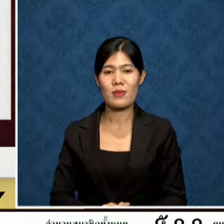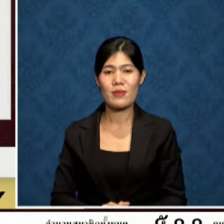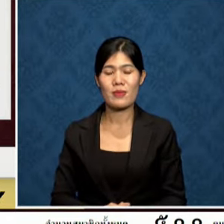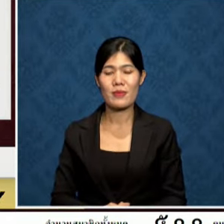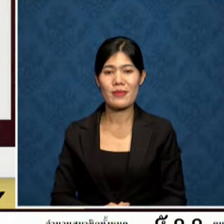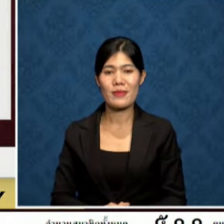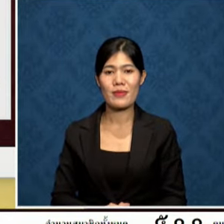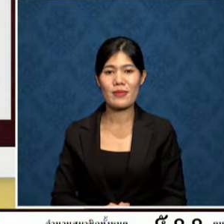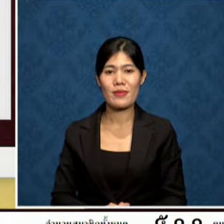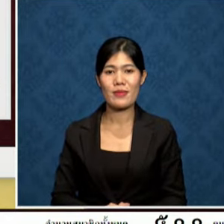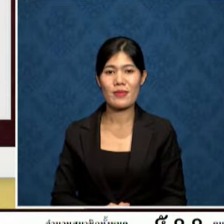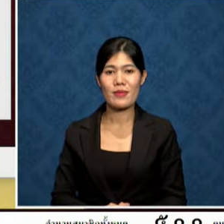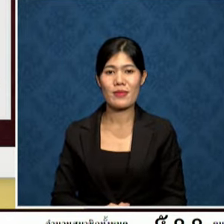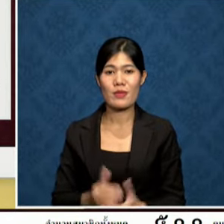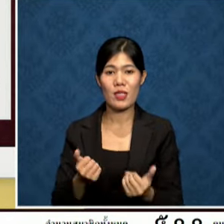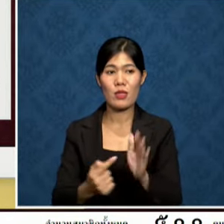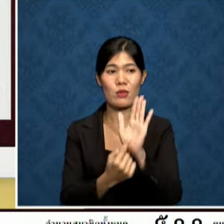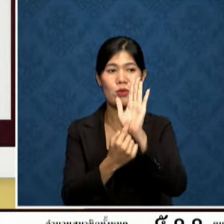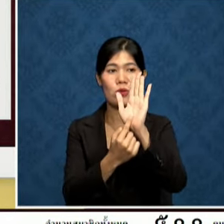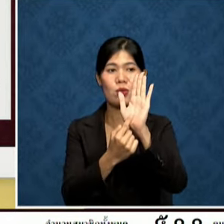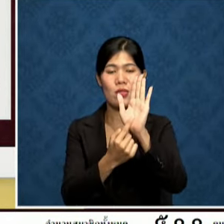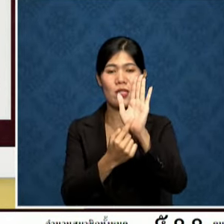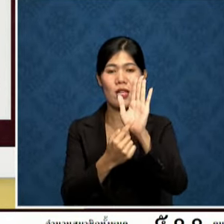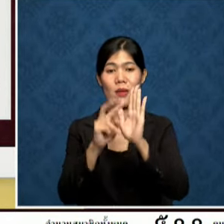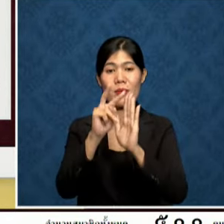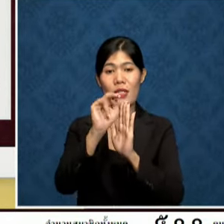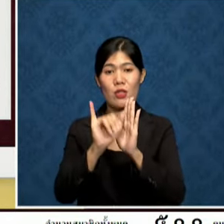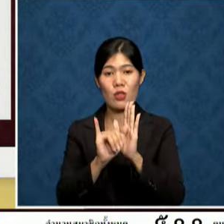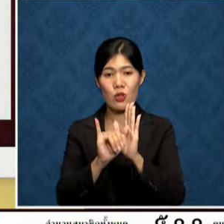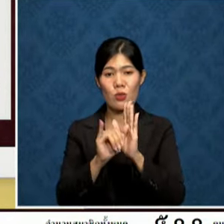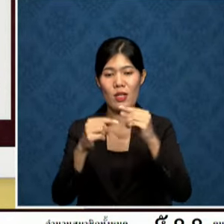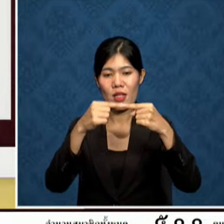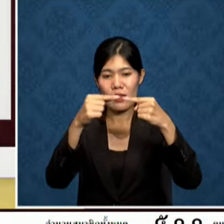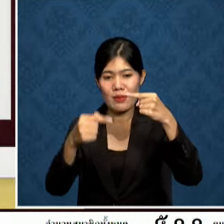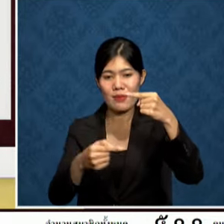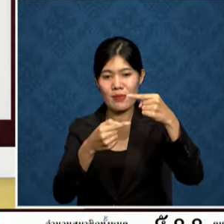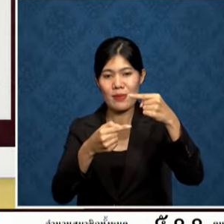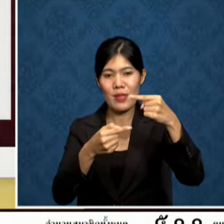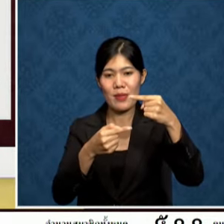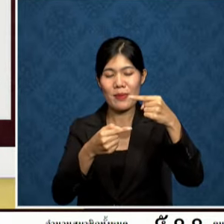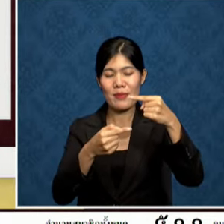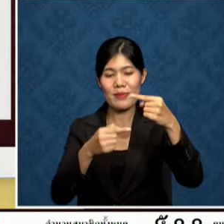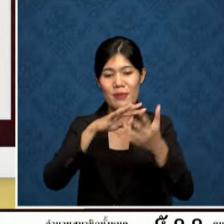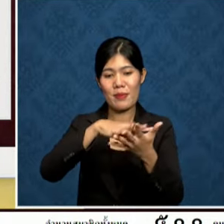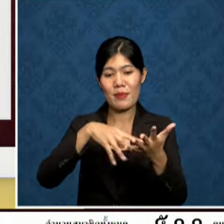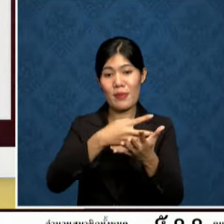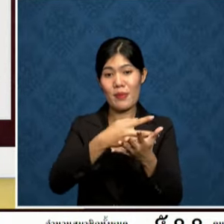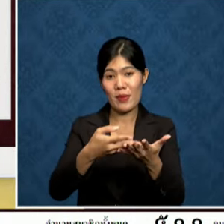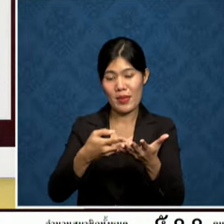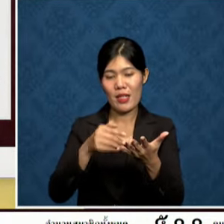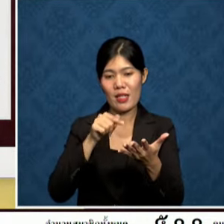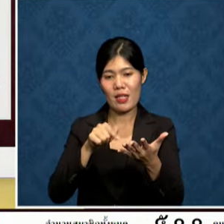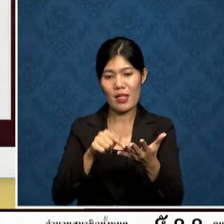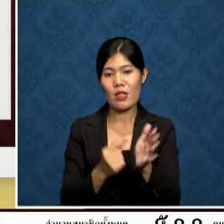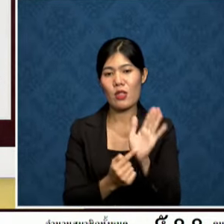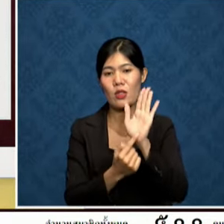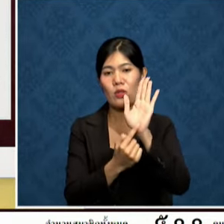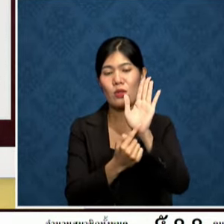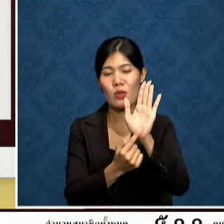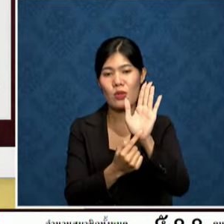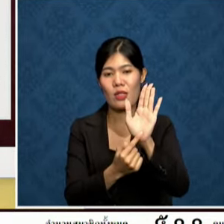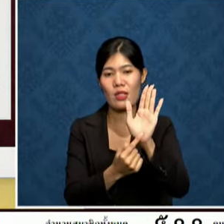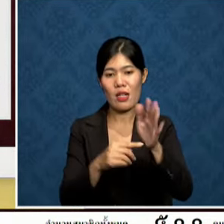เอิ่นี่ค่ะในตัวอย่างเมันจากนโยบายย่อยนะคะจากแผนระยะสั้นนะคะเก็จะเห็นคำกว้างๆกลวงๆอย่างเช่นวางรากฐานและส่ง